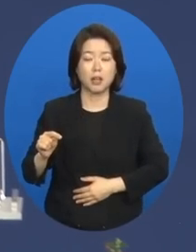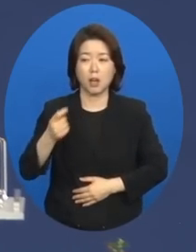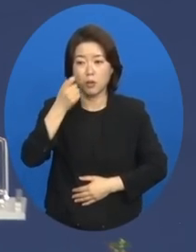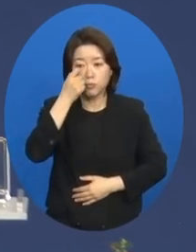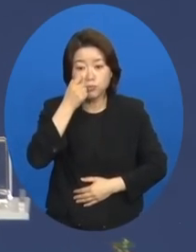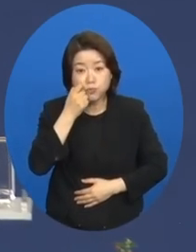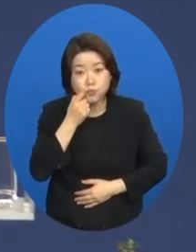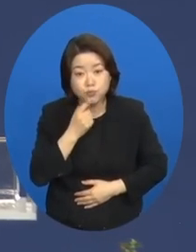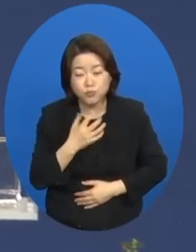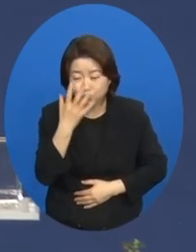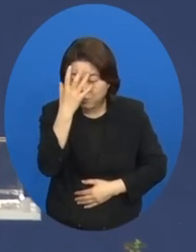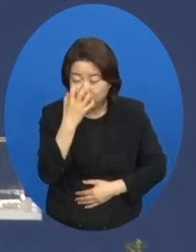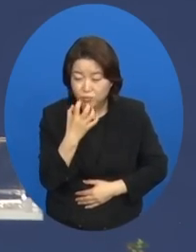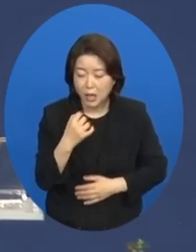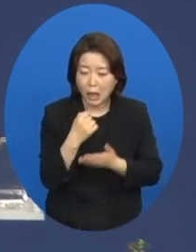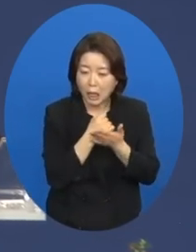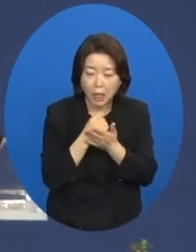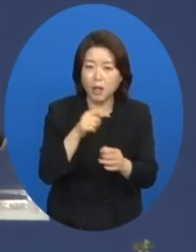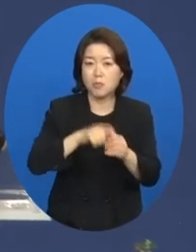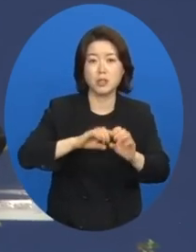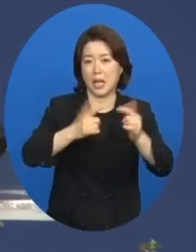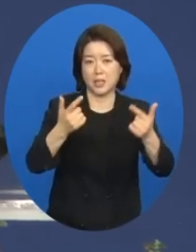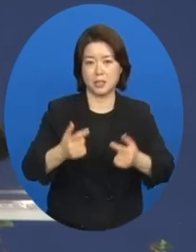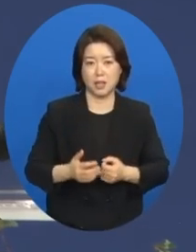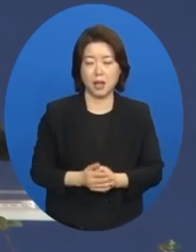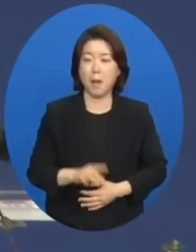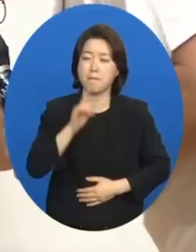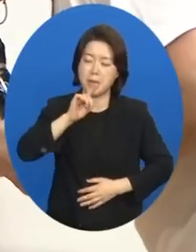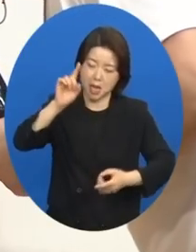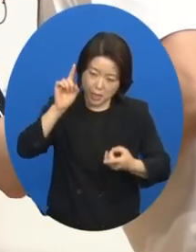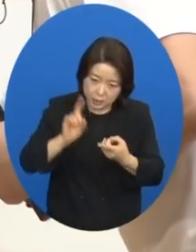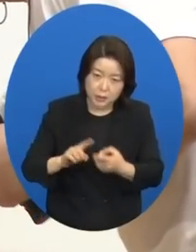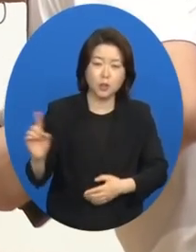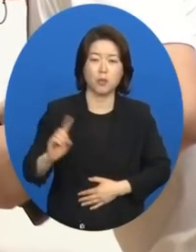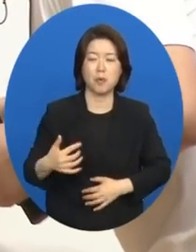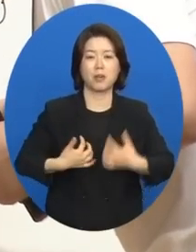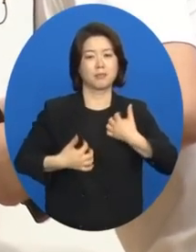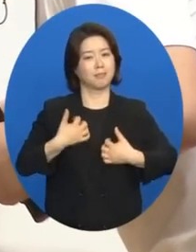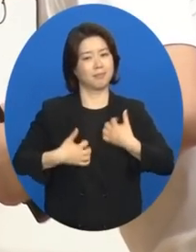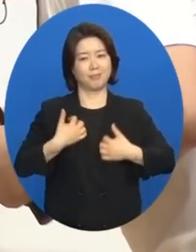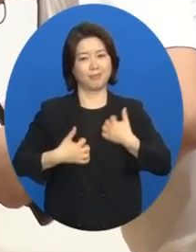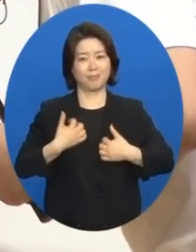우울하거나 숙명적이거나 그런 게 아니라 말 그대로 즐겁고